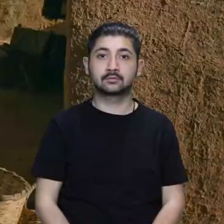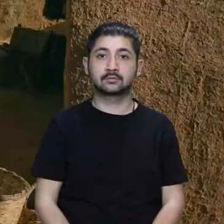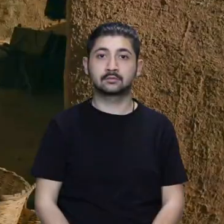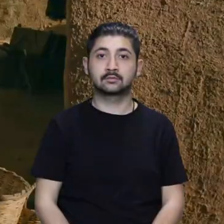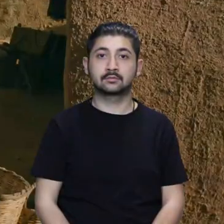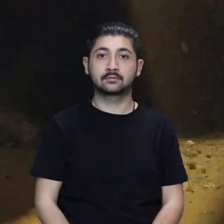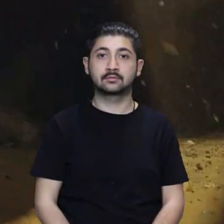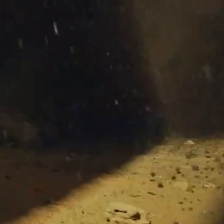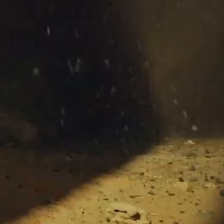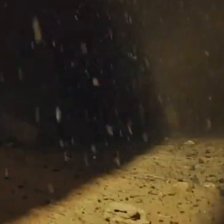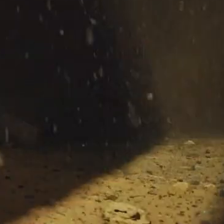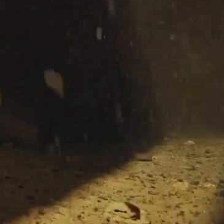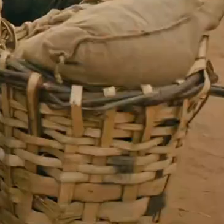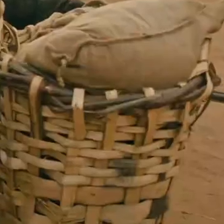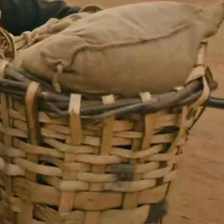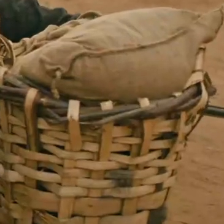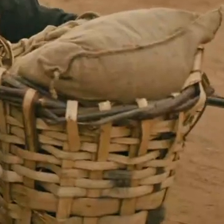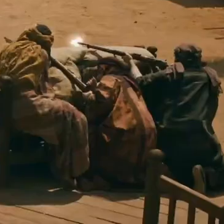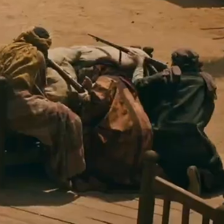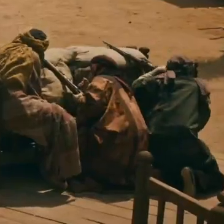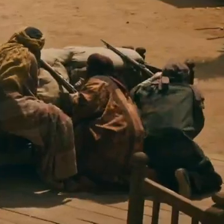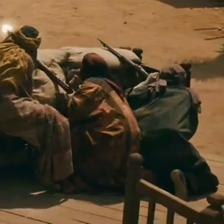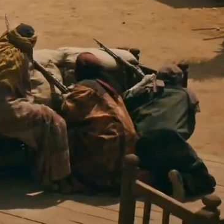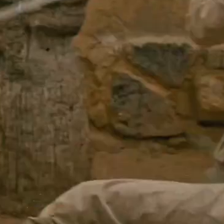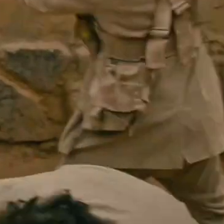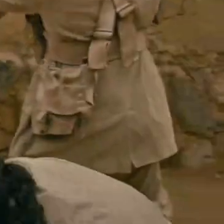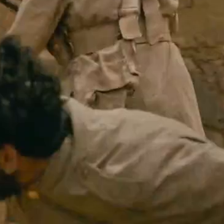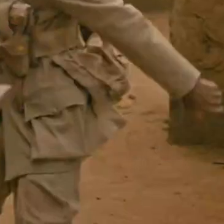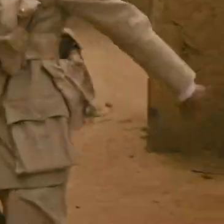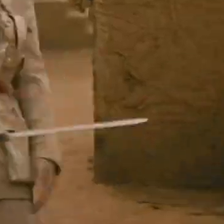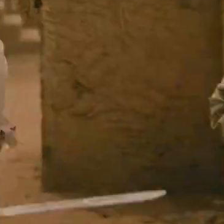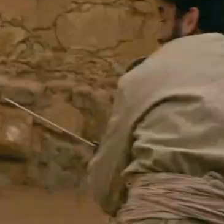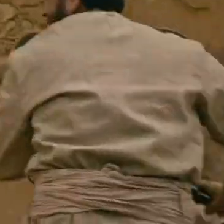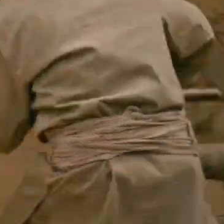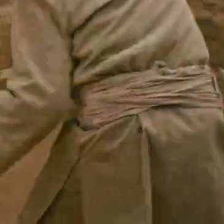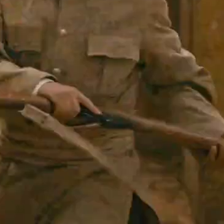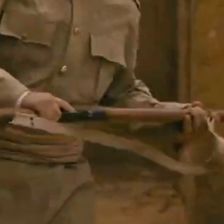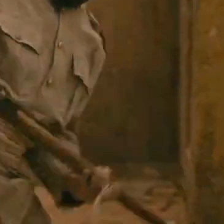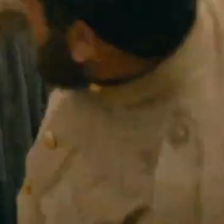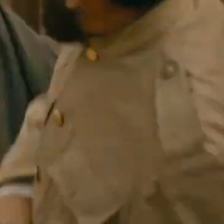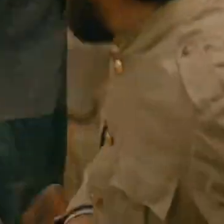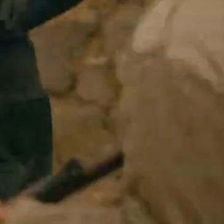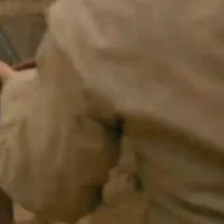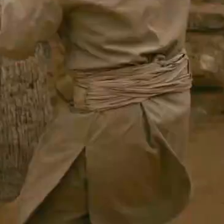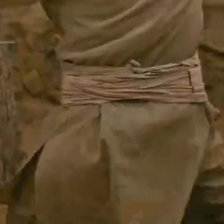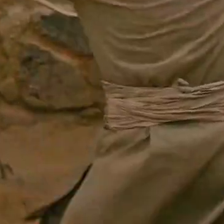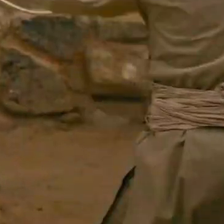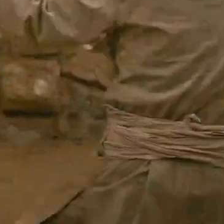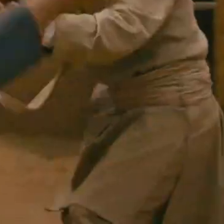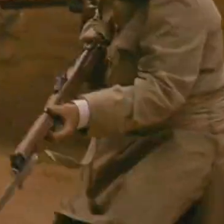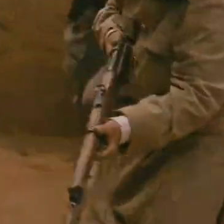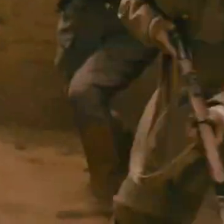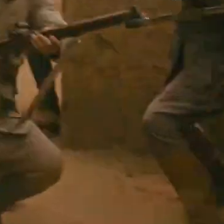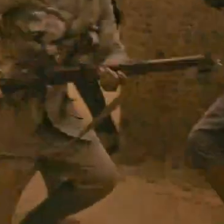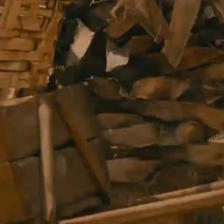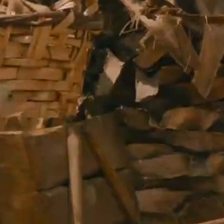Son anda kaçtılar. Hüsrev meydandaki bir İngiliz'i vurdu, bir bedevi bir askeri süngüyle biçti. Bir Hintli dövüştüğü